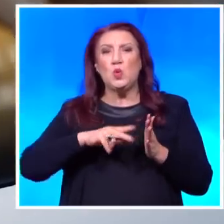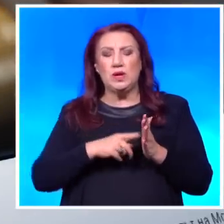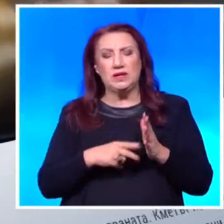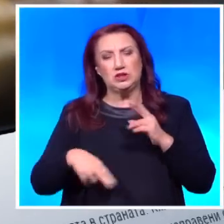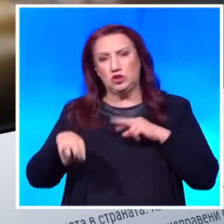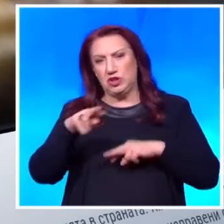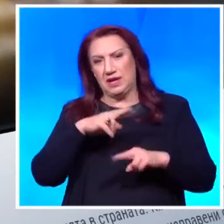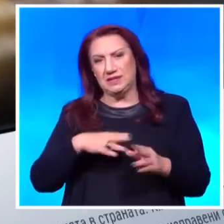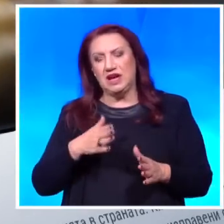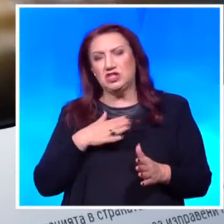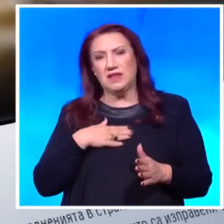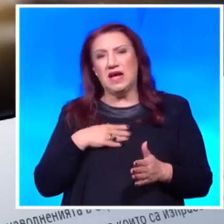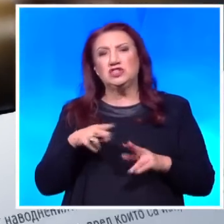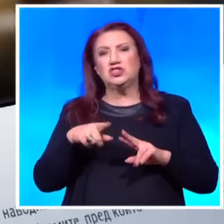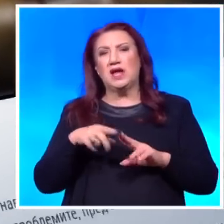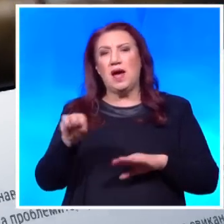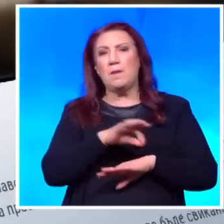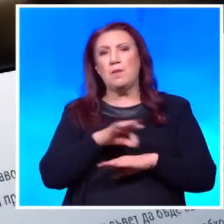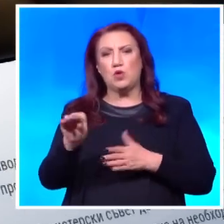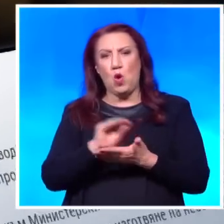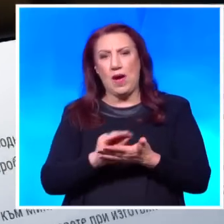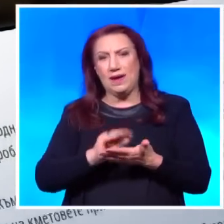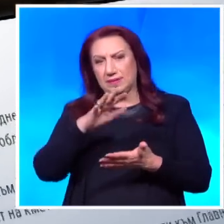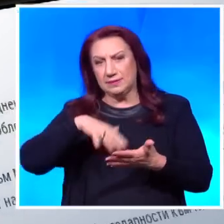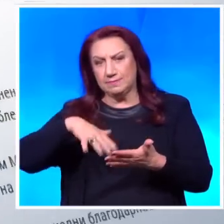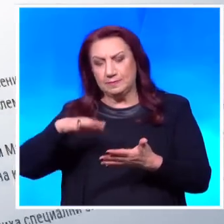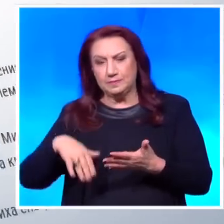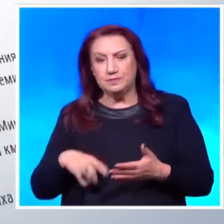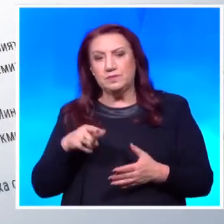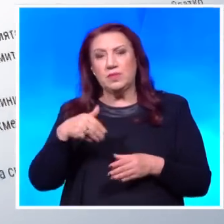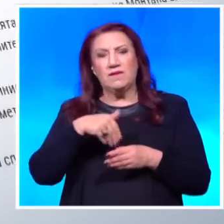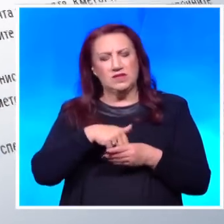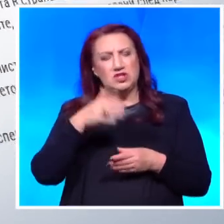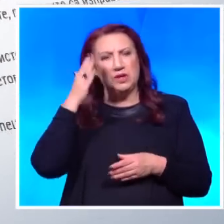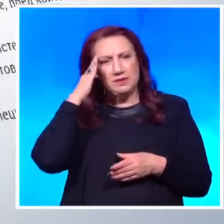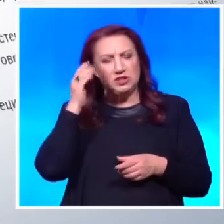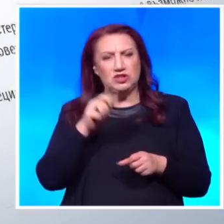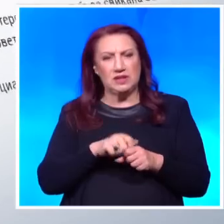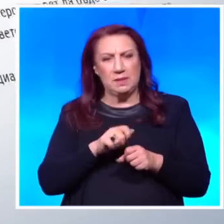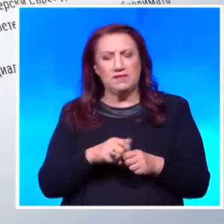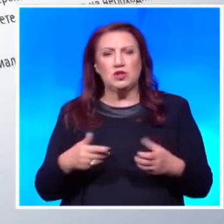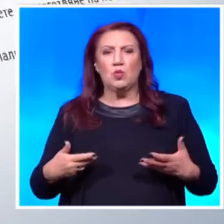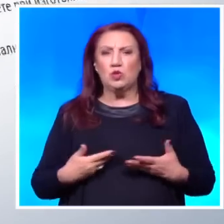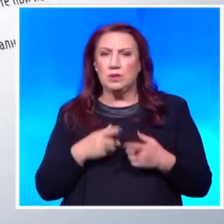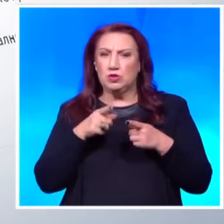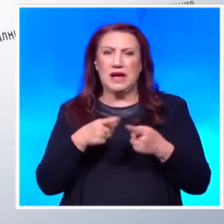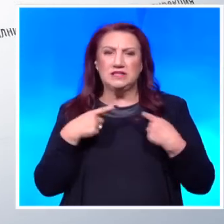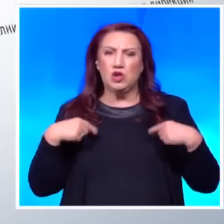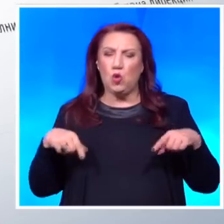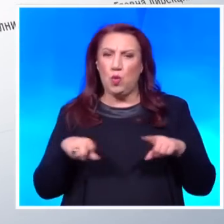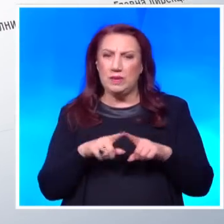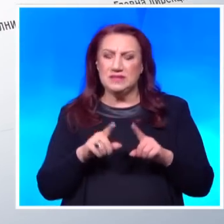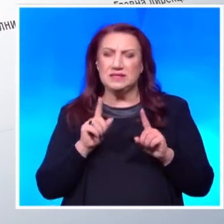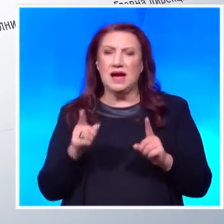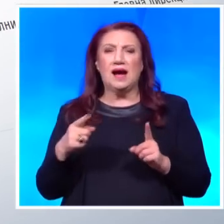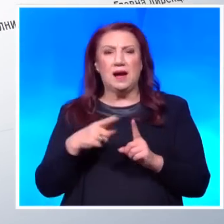медиите от МВР посочват, че вътрешният министър, цитирам, ще направи необходимото Междуведомствената комисия за възстановяване и подпомагане